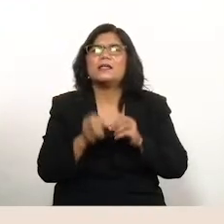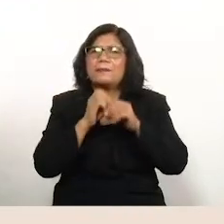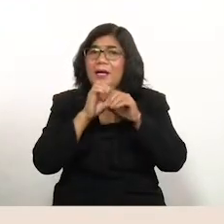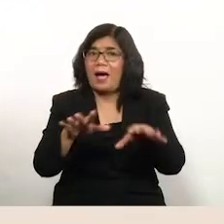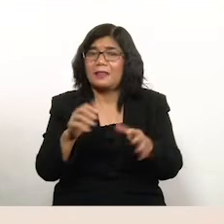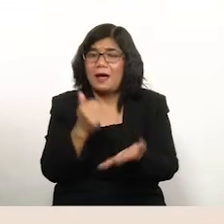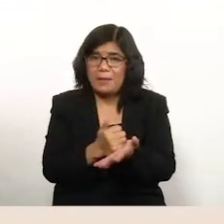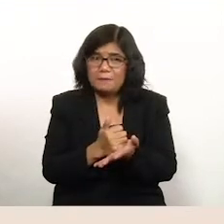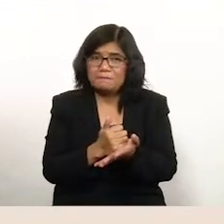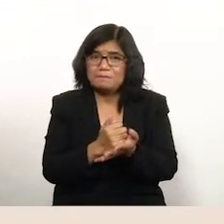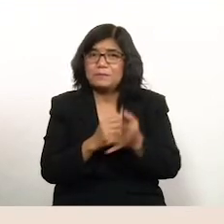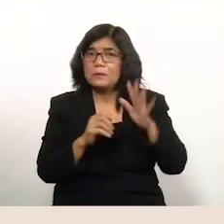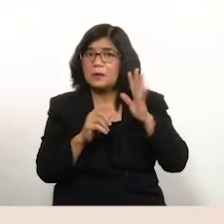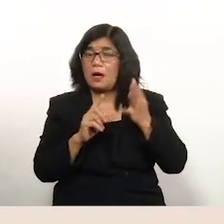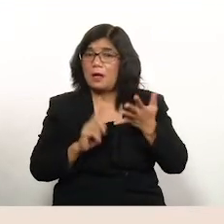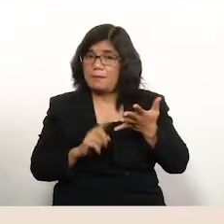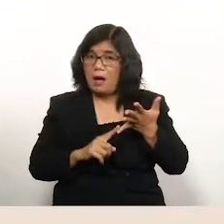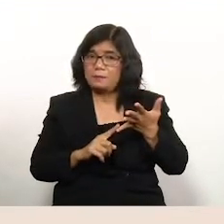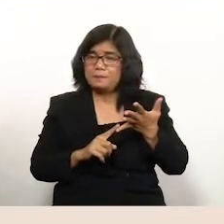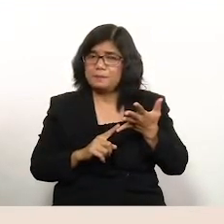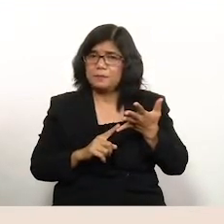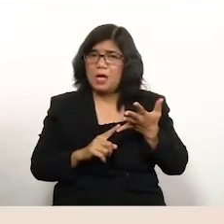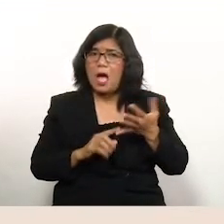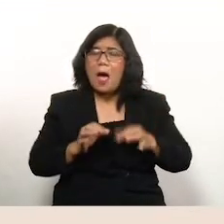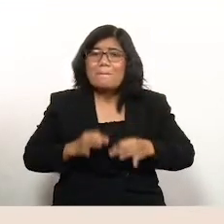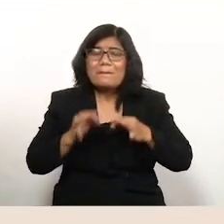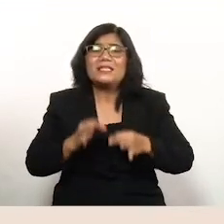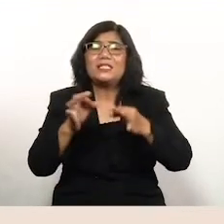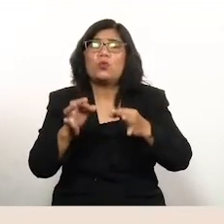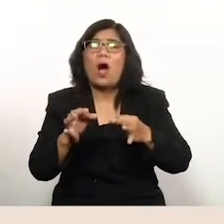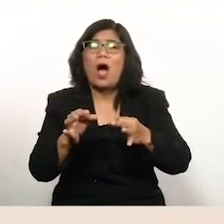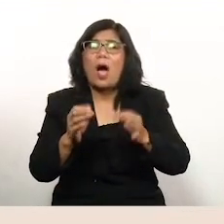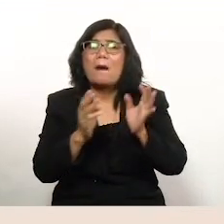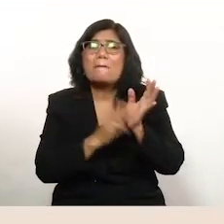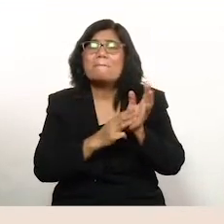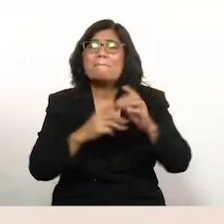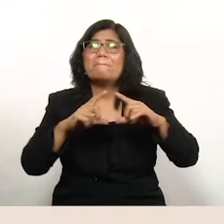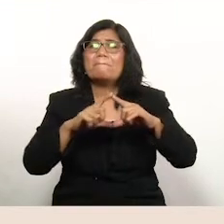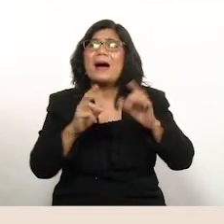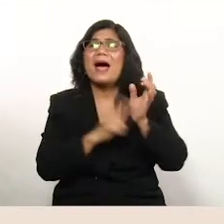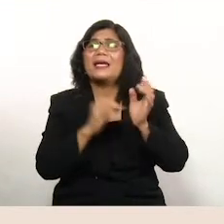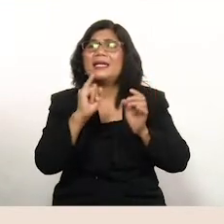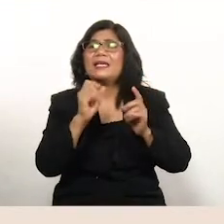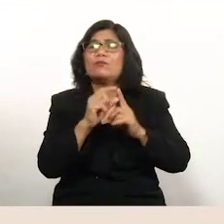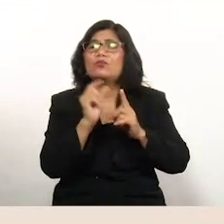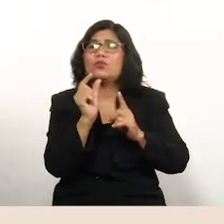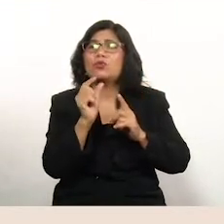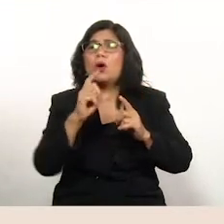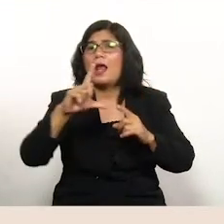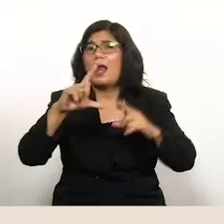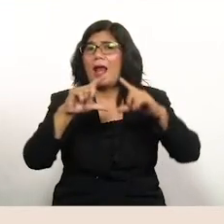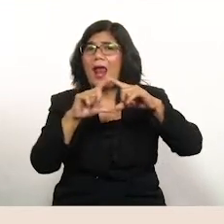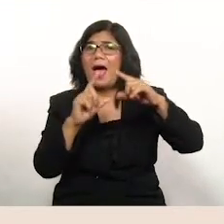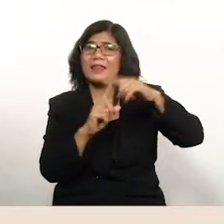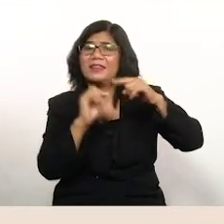percaya tidak perlu dengan kuat gereja untuk memperoleh berkah karena berjiwa manipulatif Hai ini yang ngeri